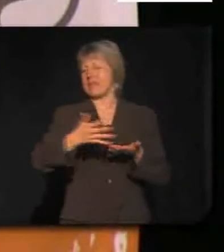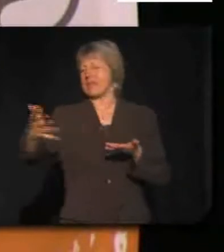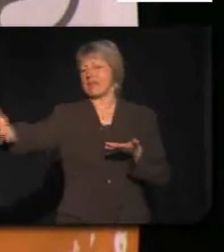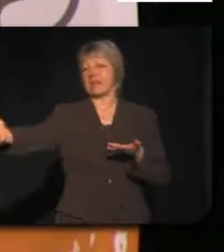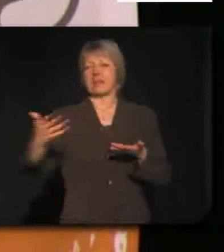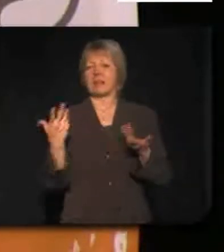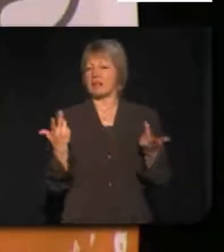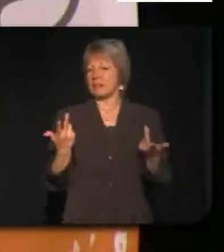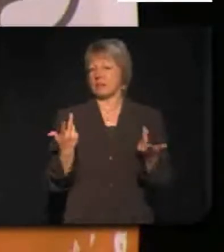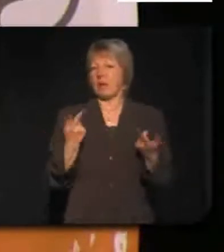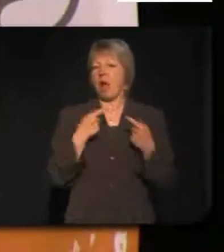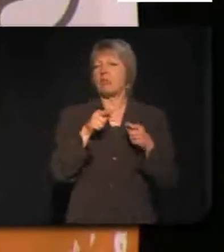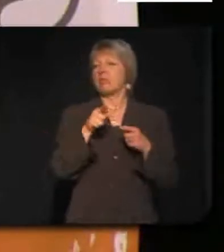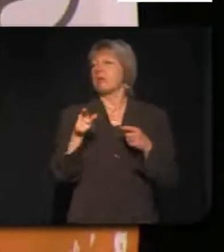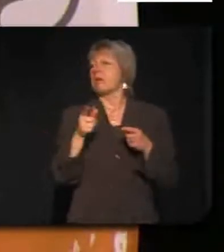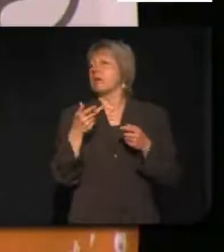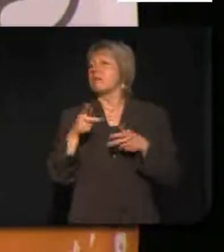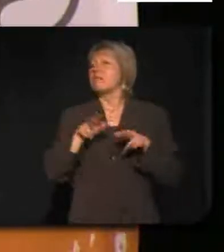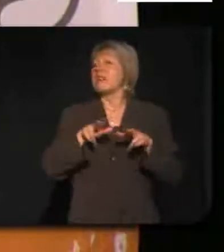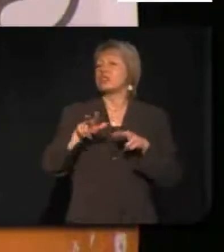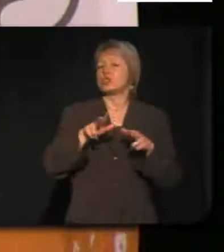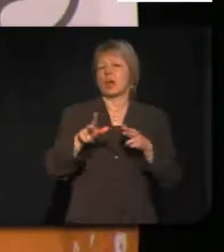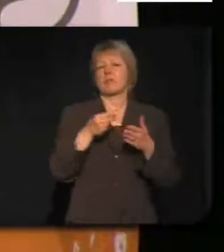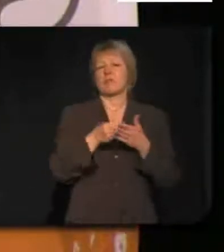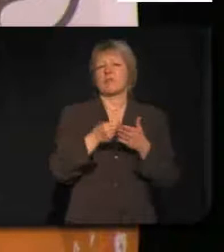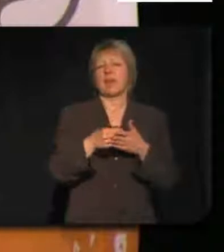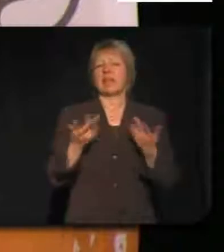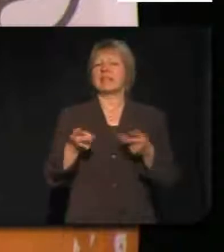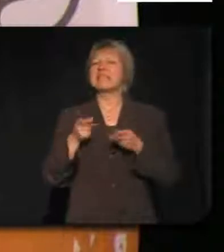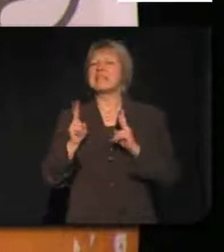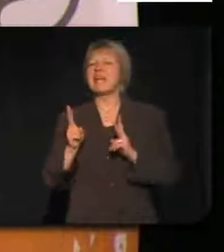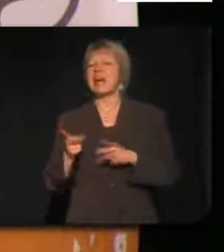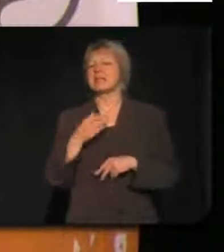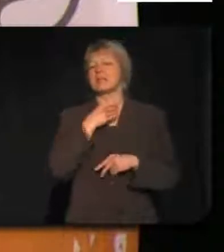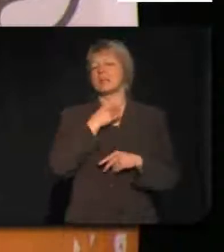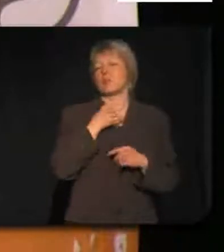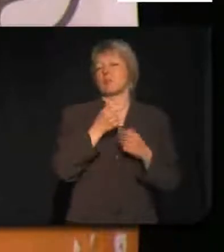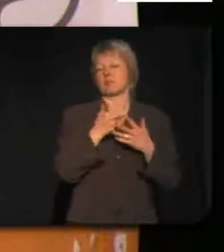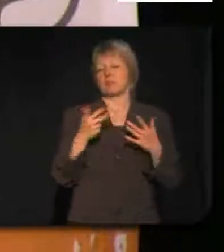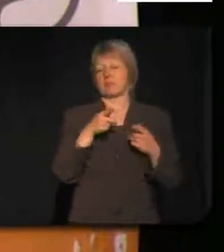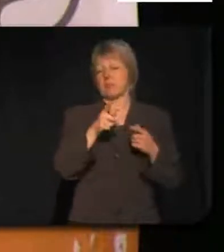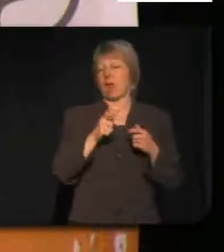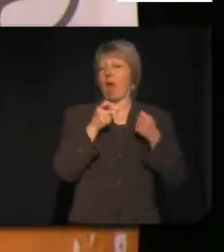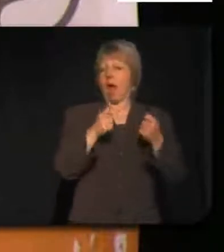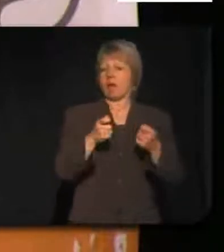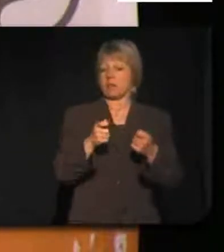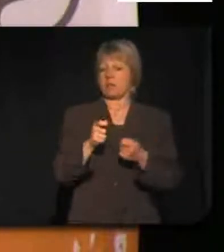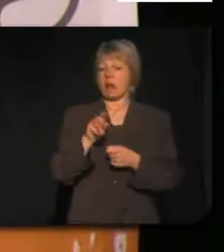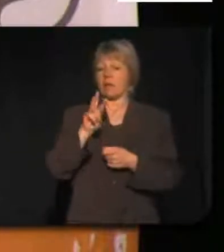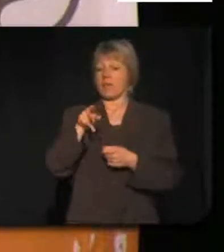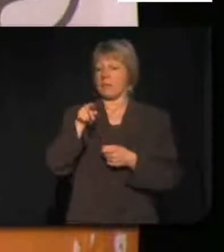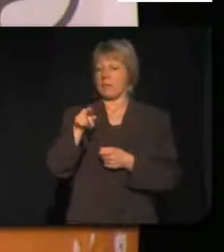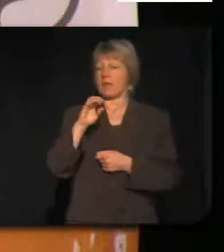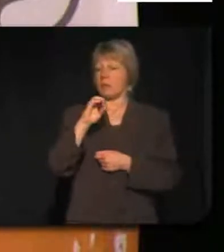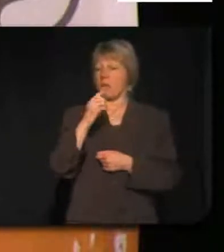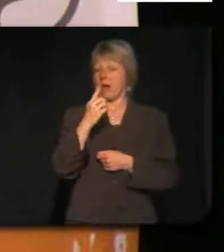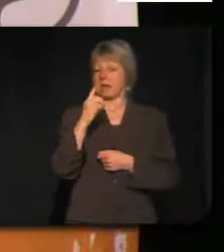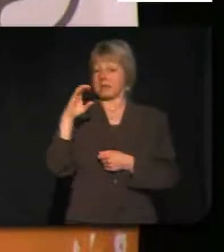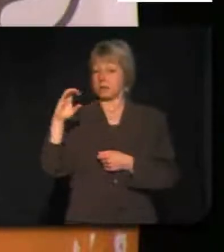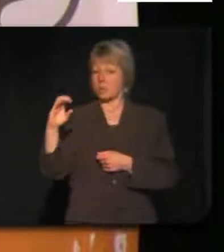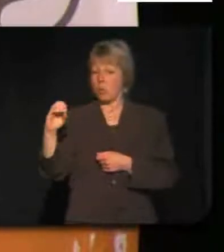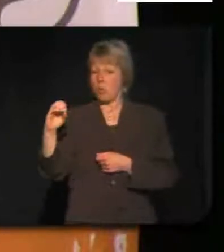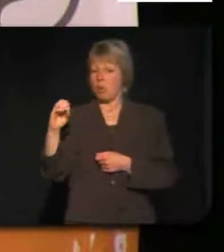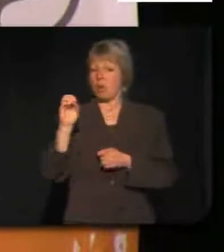Sicherheitsbedürfnissen der Antrag WP 010 will klar eine